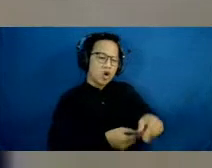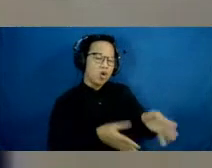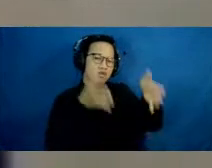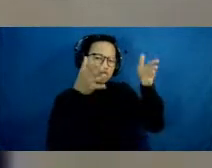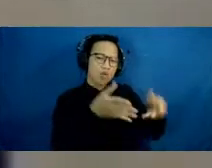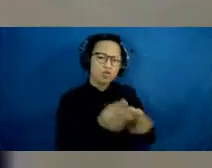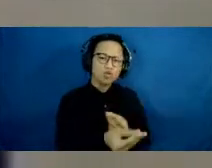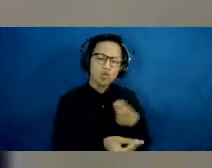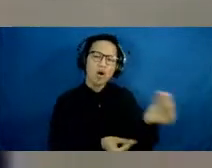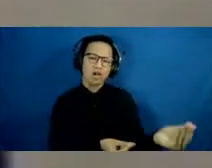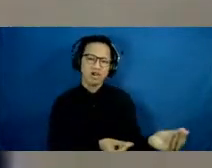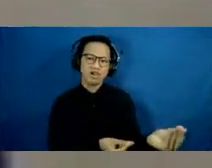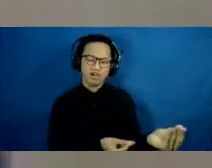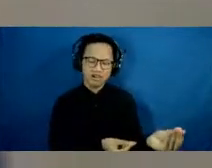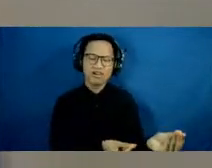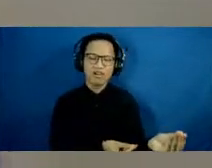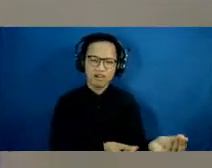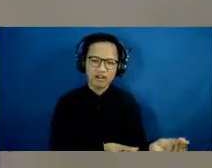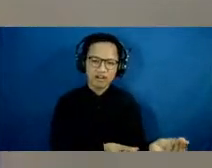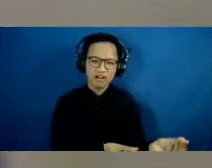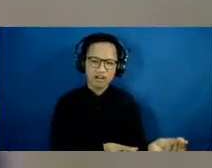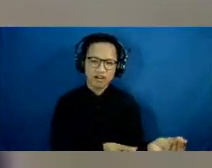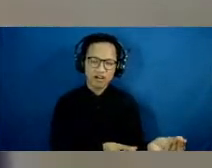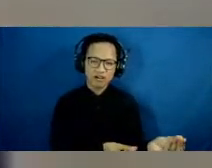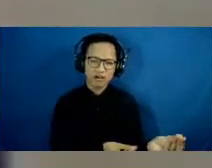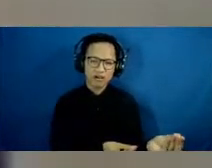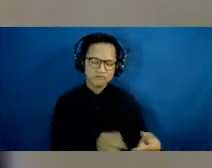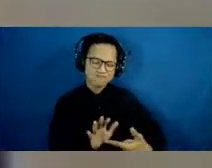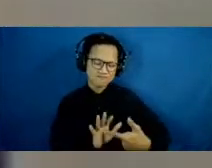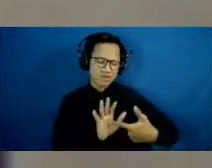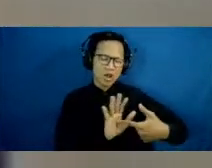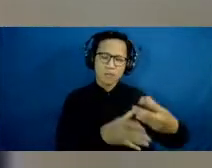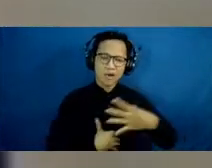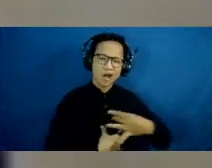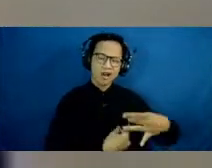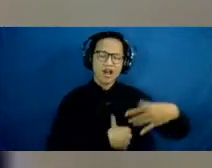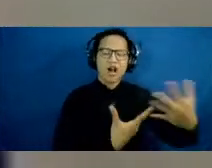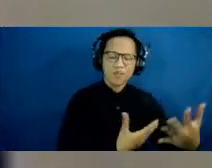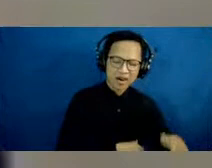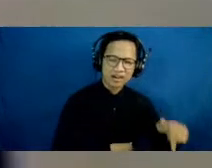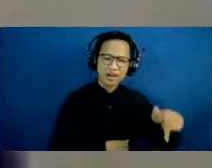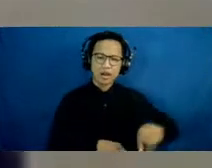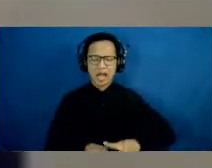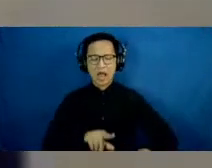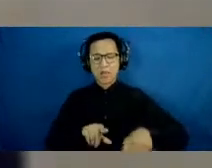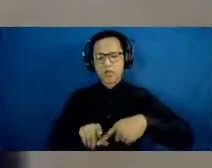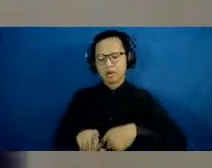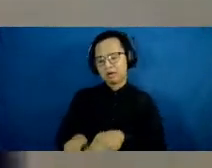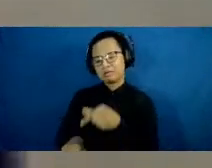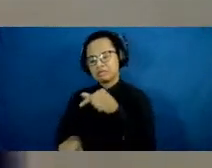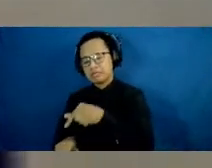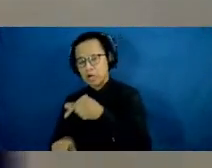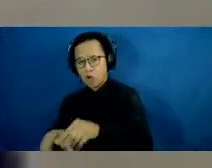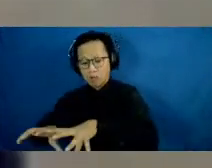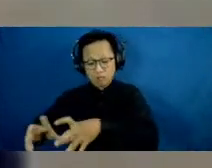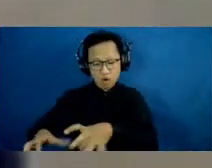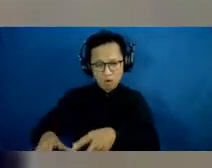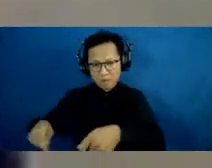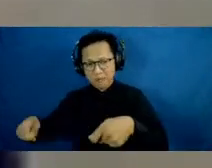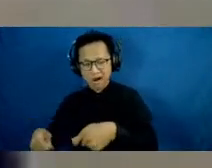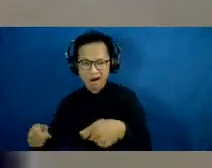menunjukkan yang sisi-sisi yang paling menarik. Tapi sebetulnya selain daripada itu, sisi produksinya itu selain daripada bahan juga bisa